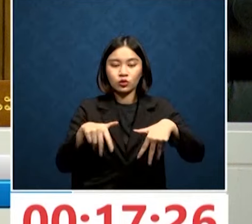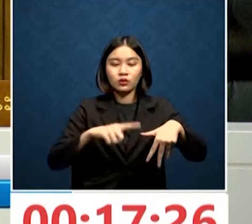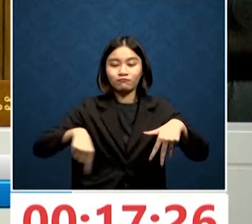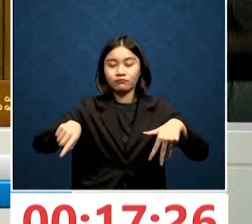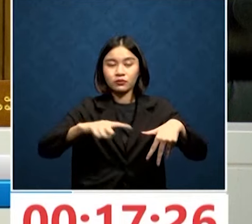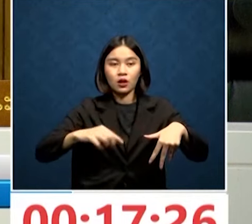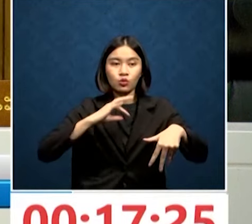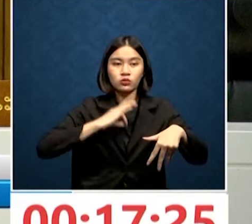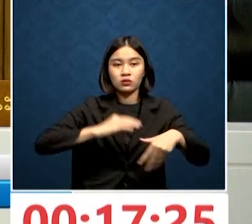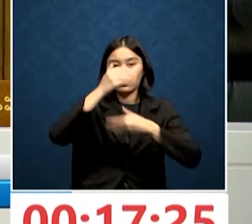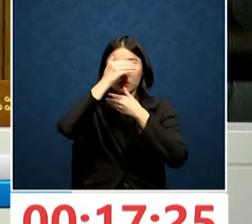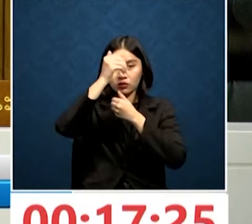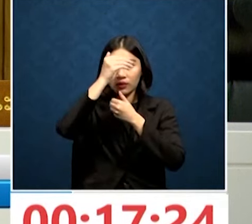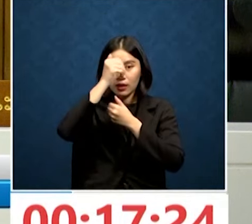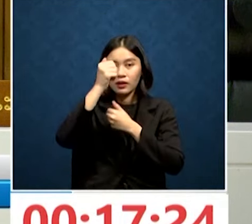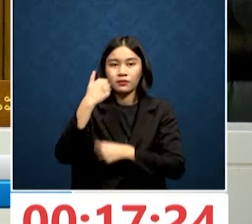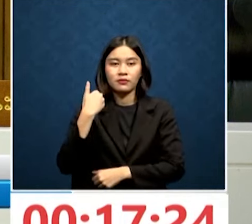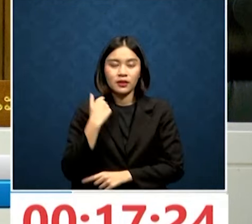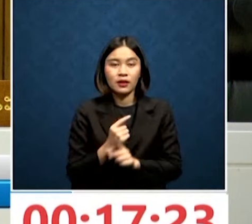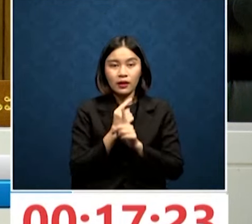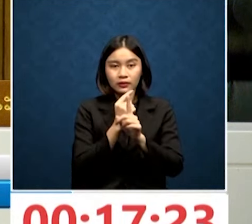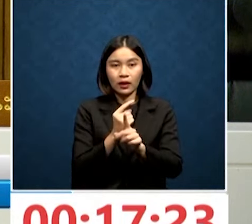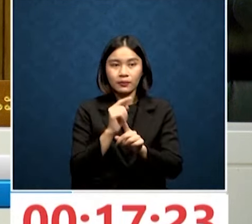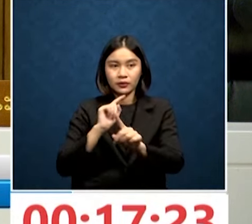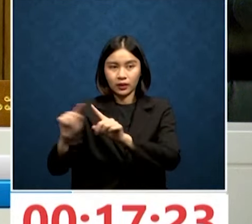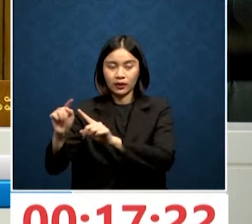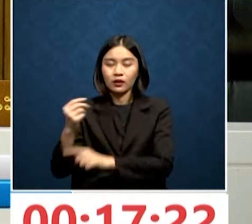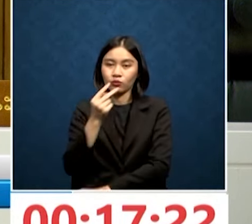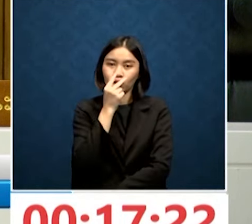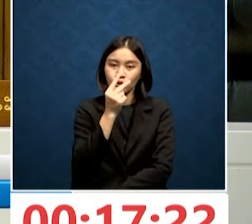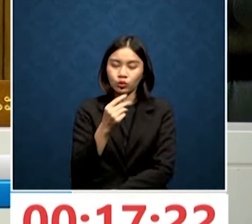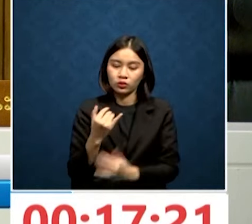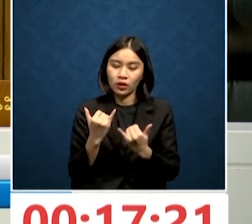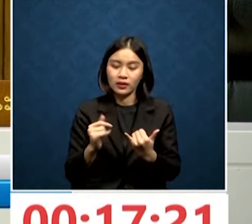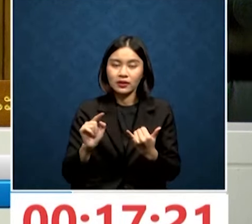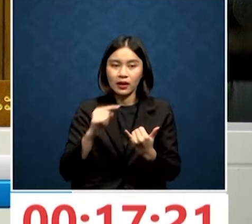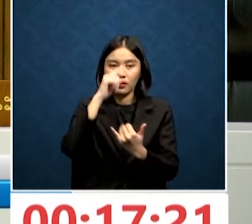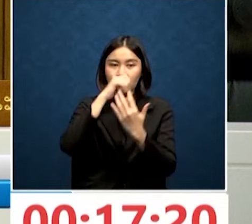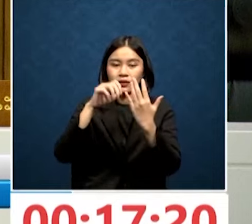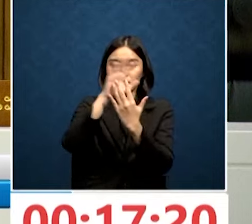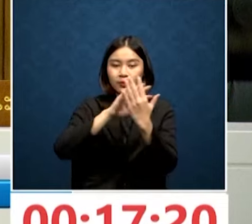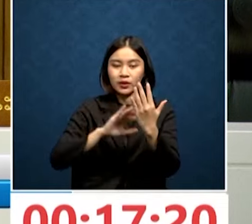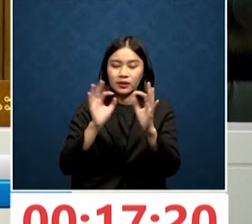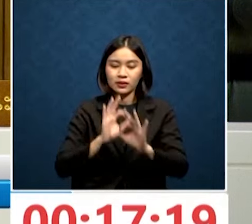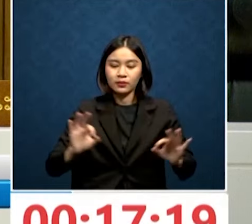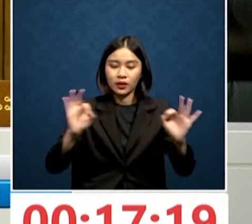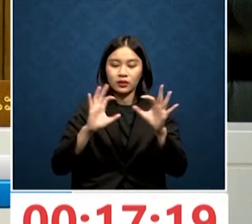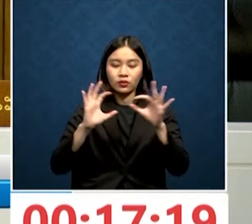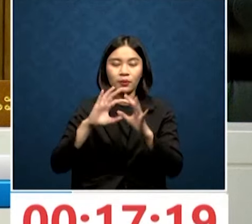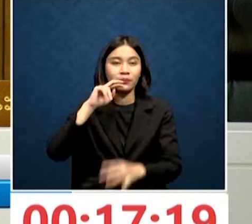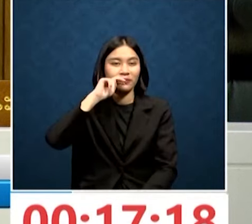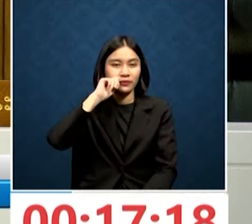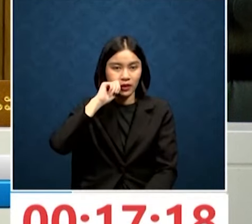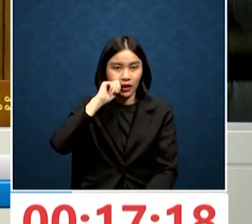ความสนใจแล้วก็ติดตามดูว่าสถานการณ์ที่เกิดขึ้นในประเทศไทยเราโดยเฉพาะเรื่องของน้ำเนี่ย